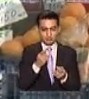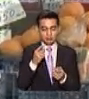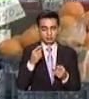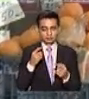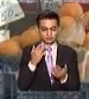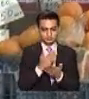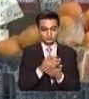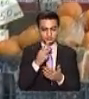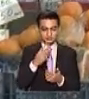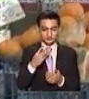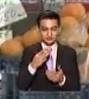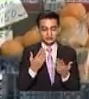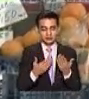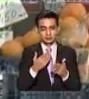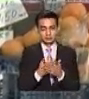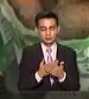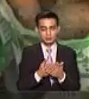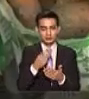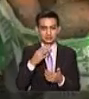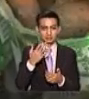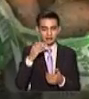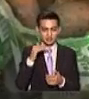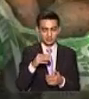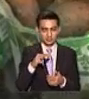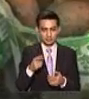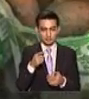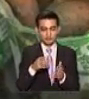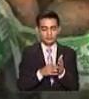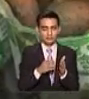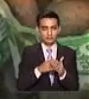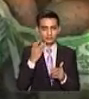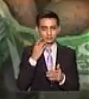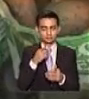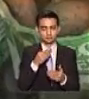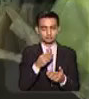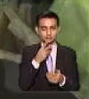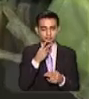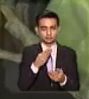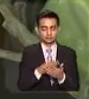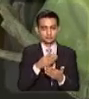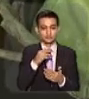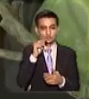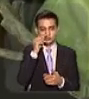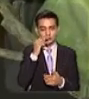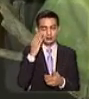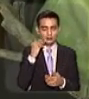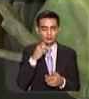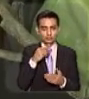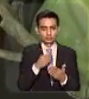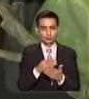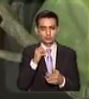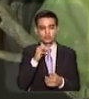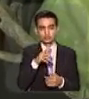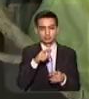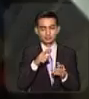тысяч, таких денег нет. Примерно столько же капуста стоит в Алматы и Шымкенте, на севере еще дороже. Понятно,